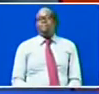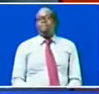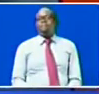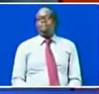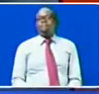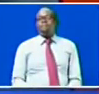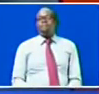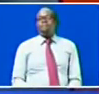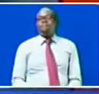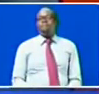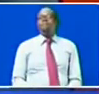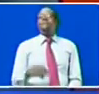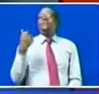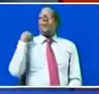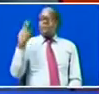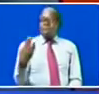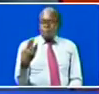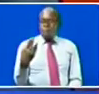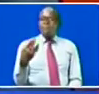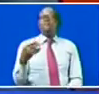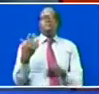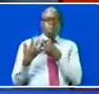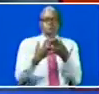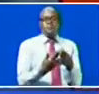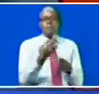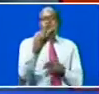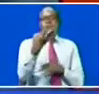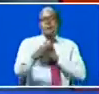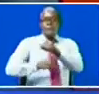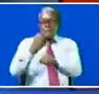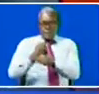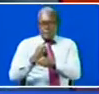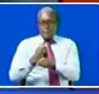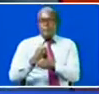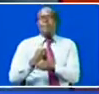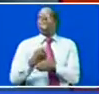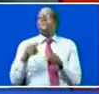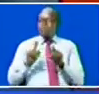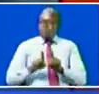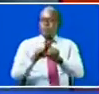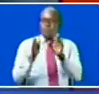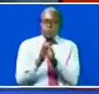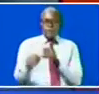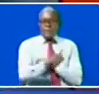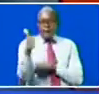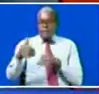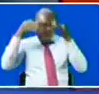In count four, accused three to serve 3 years imprisonment to run concurrently